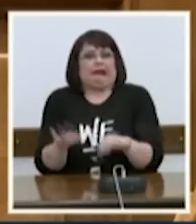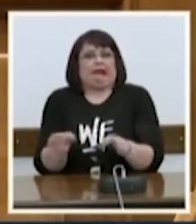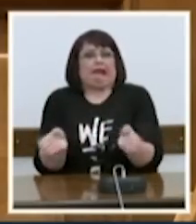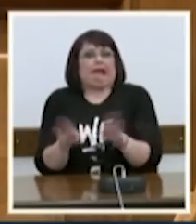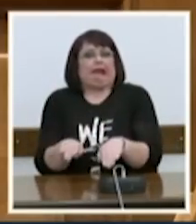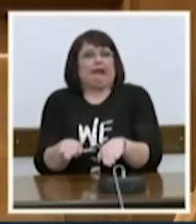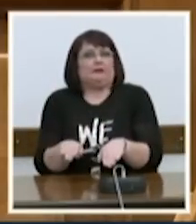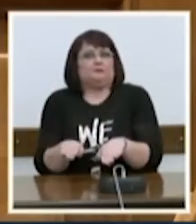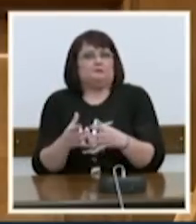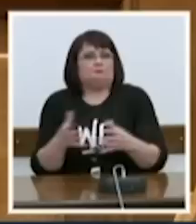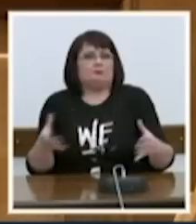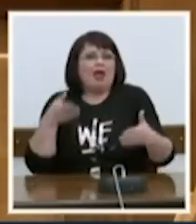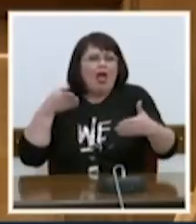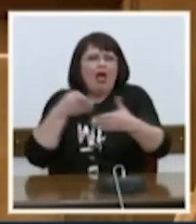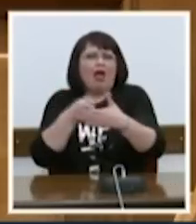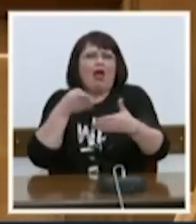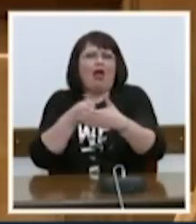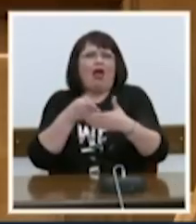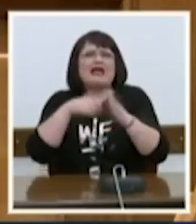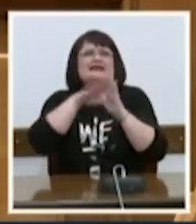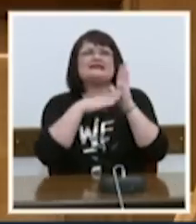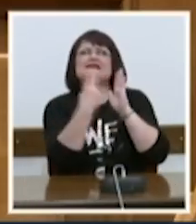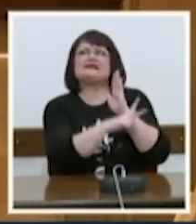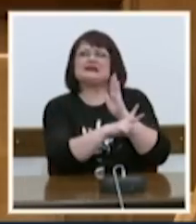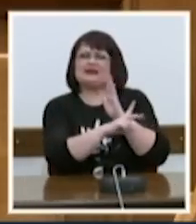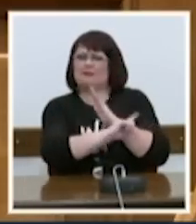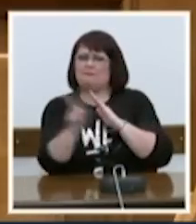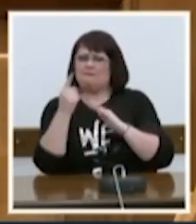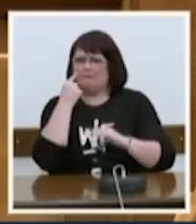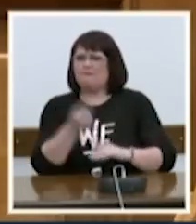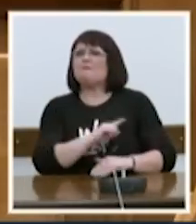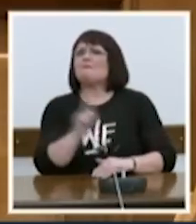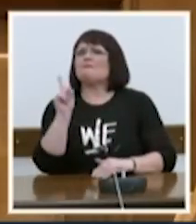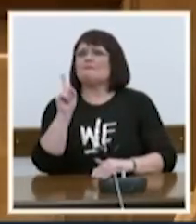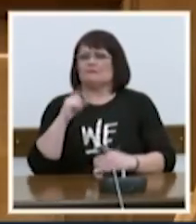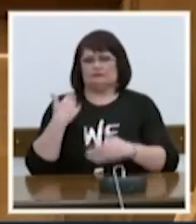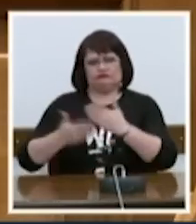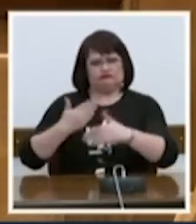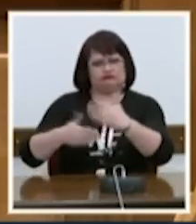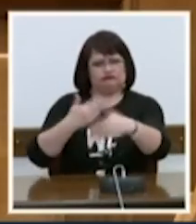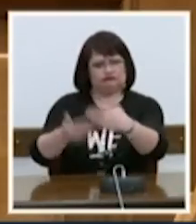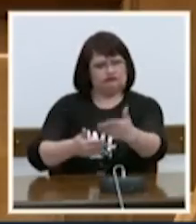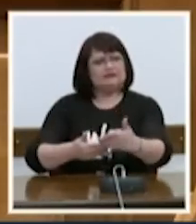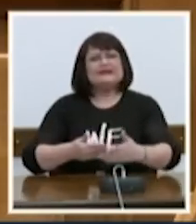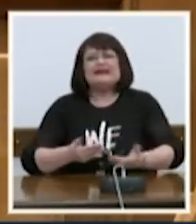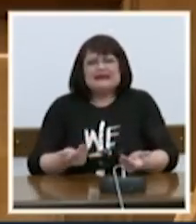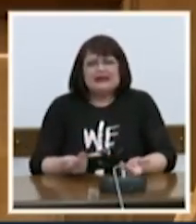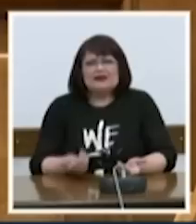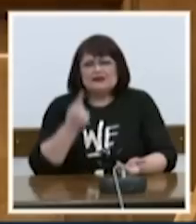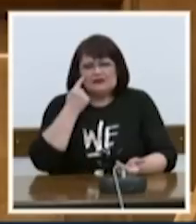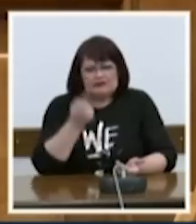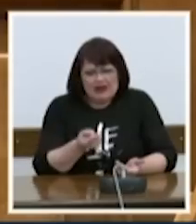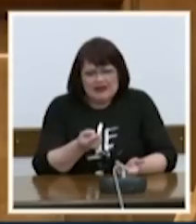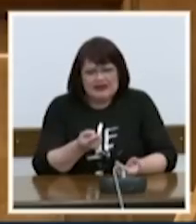μεγάλα αδιέξοδα του συστήματός σας, τα οποία όσο περνάει ο καιρός, όλο και